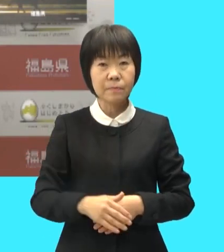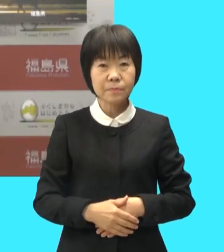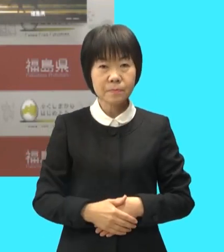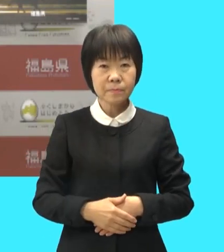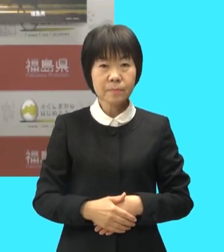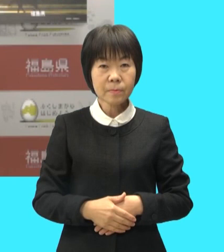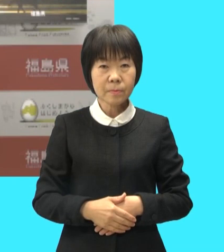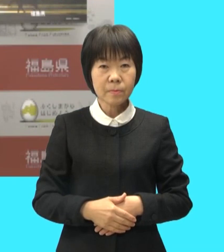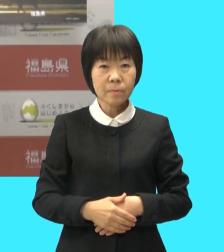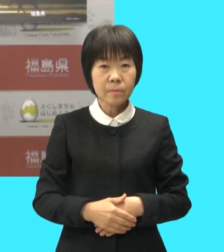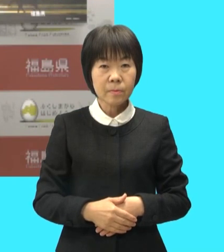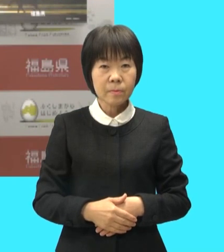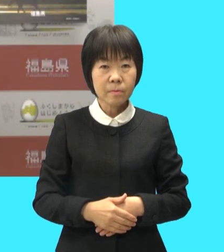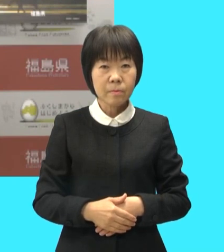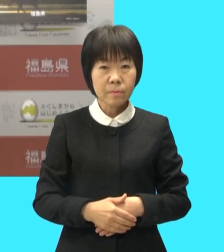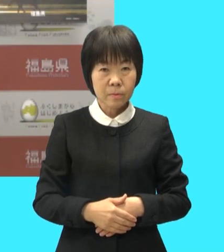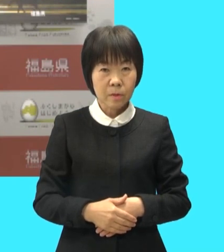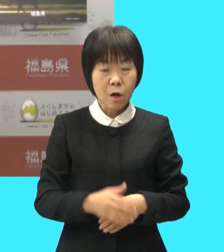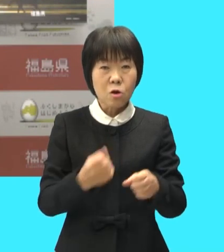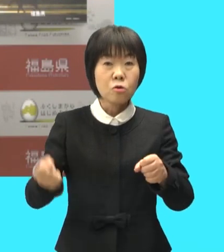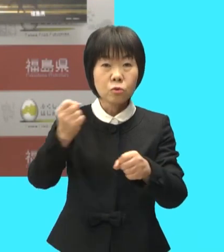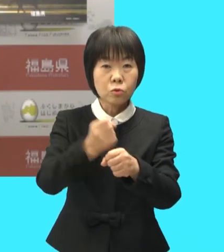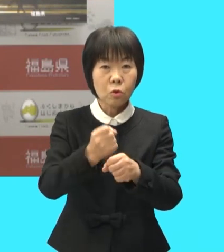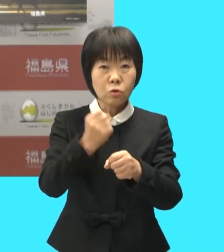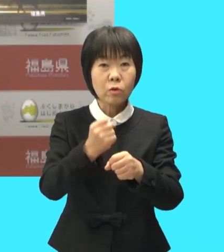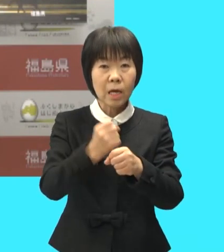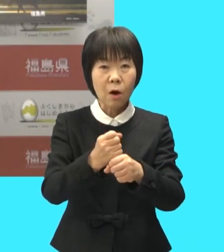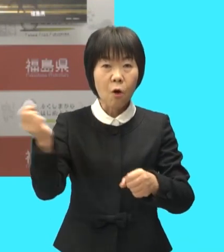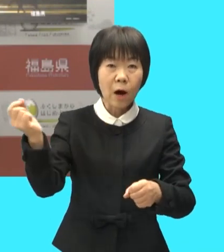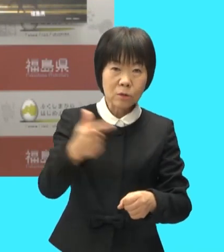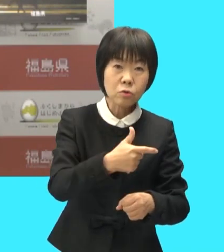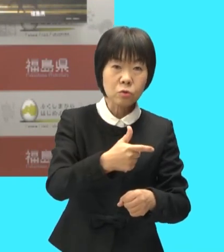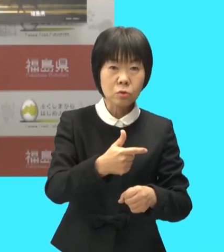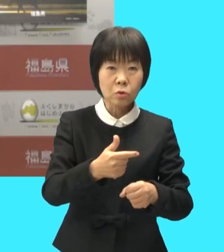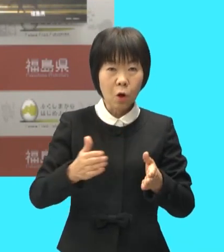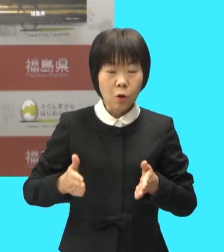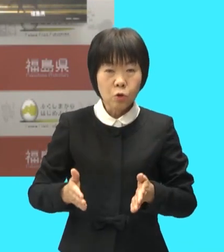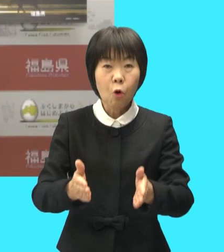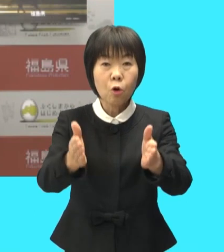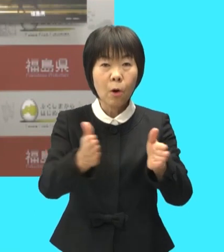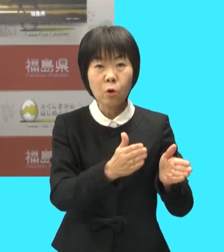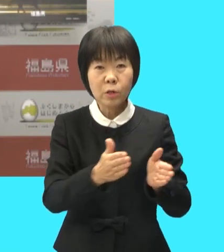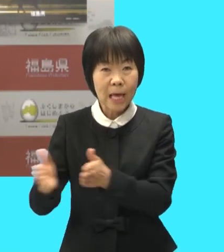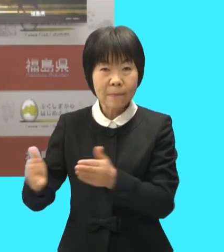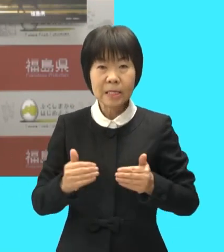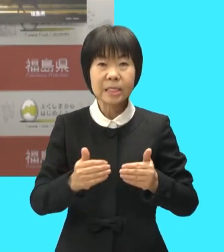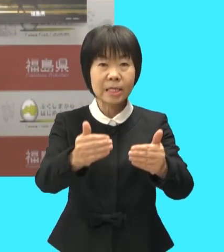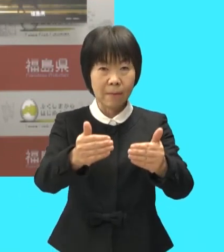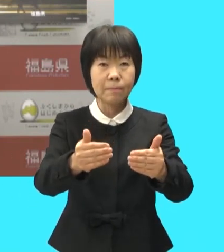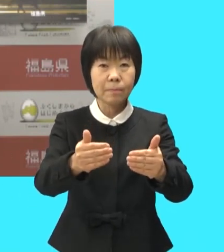ありました。また復興創生を加速する道路網の整備進